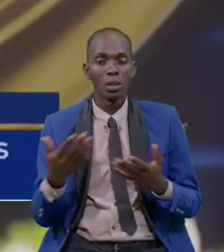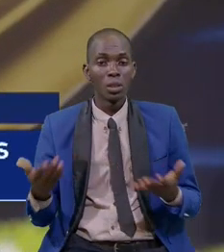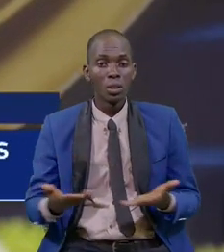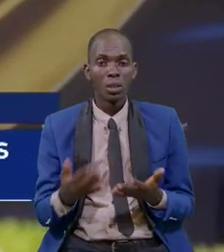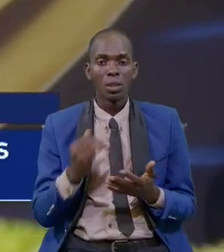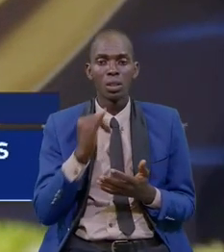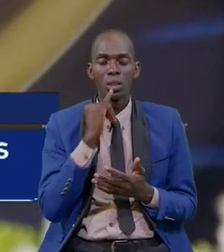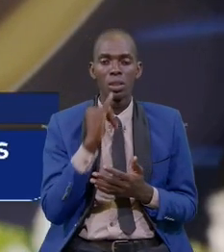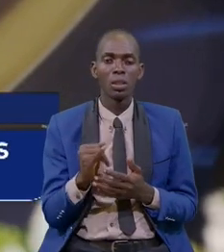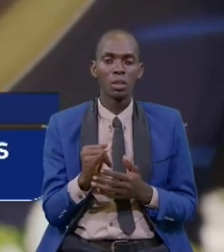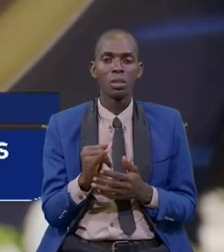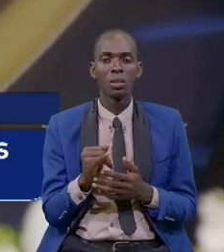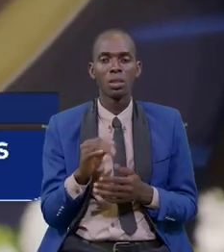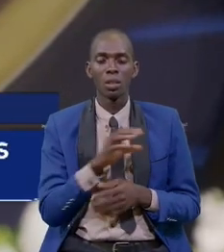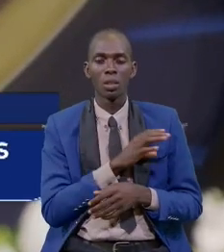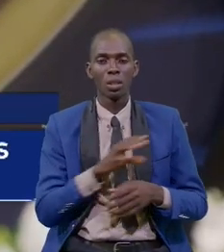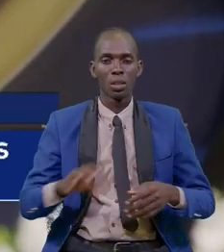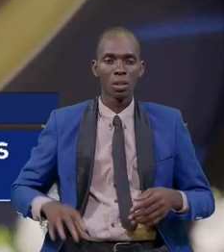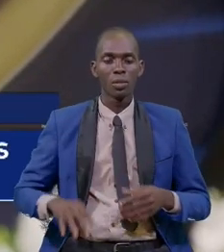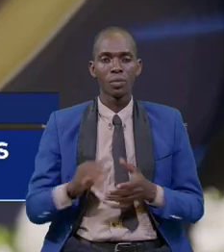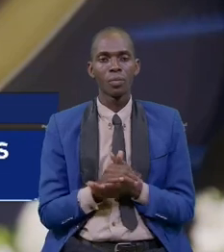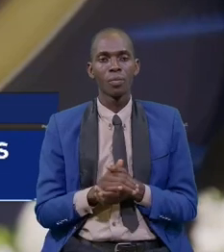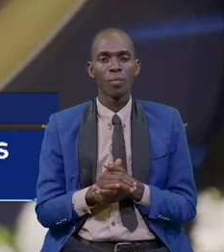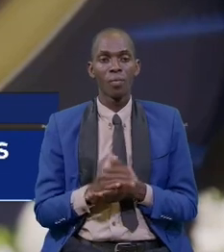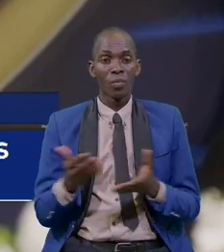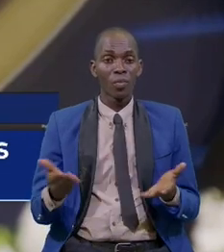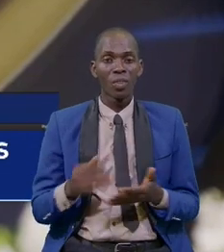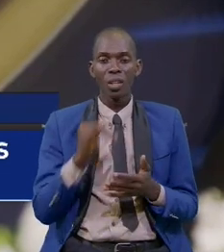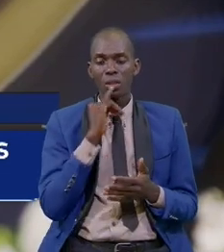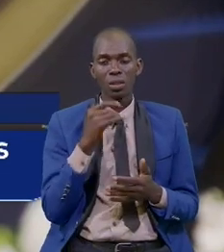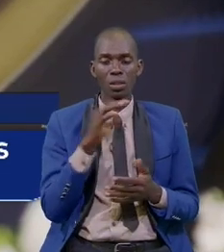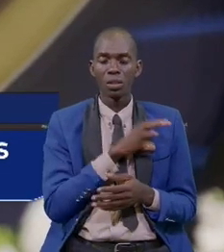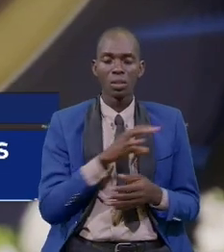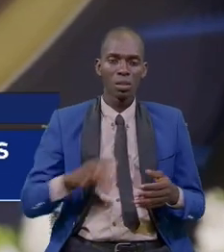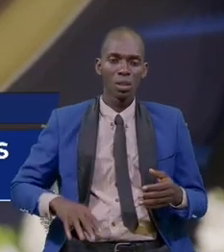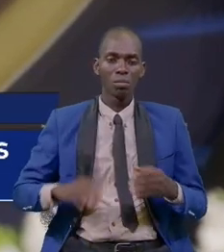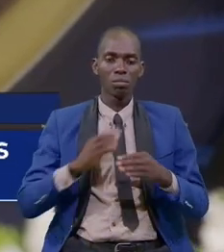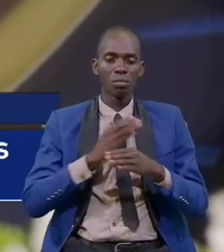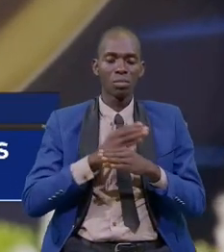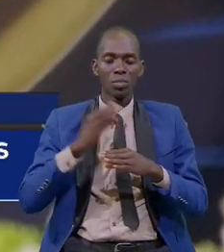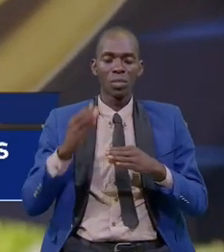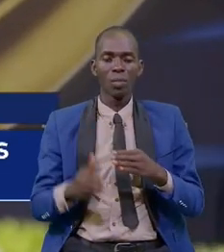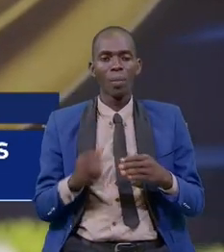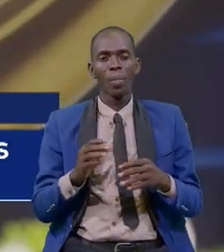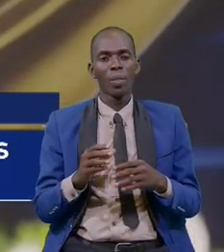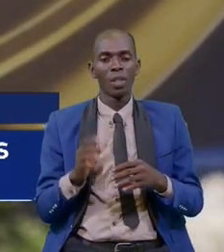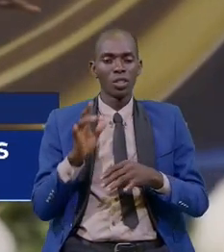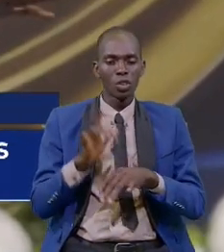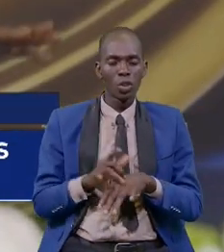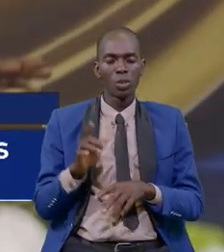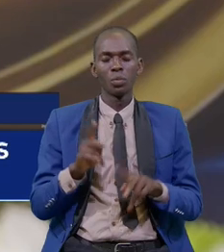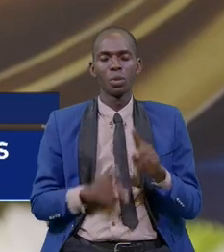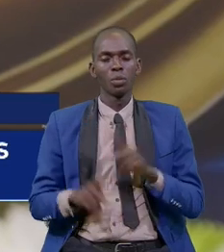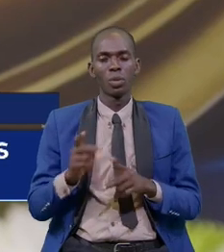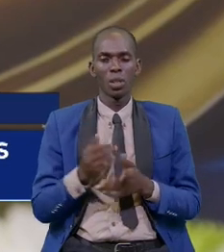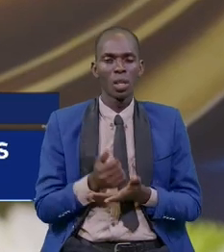ma conclusion, c'est Jésus qui parle. Voici sa conclusion. Impliquez-vous. Aidez les gens. Touchez la vie des gens.